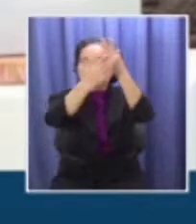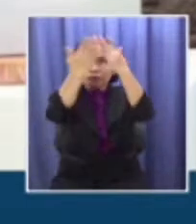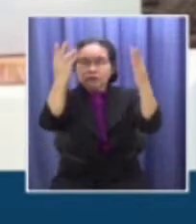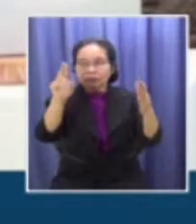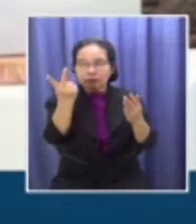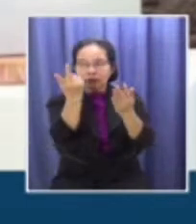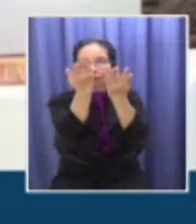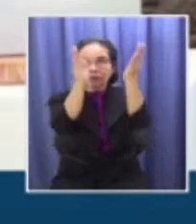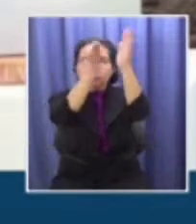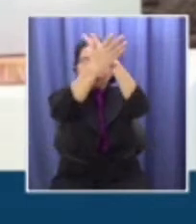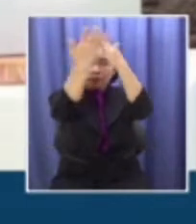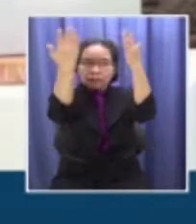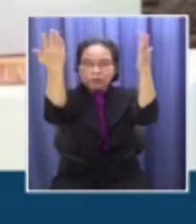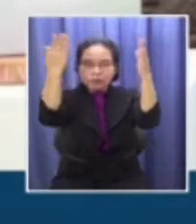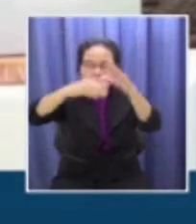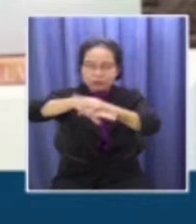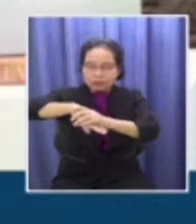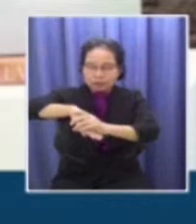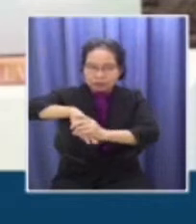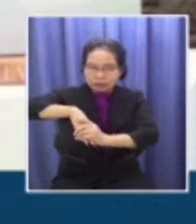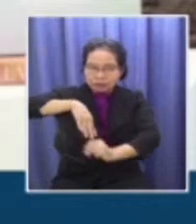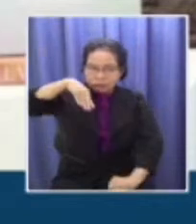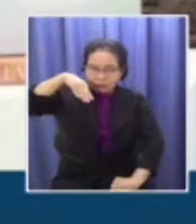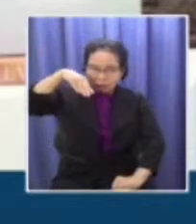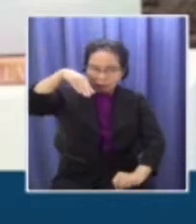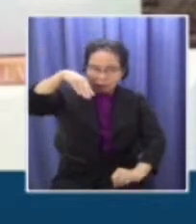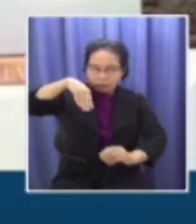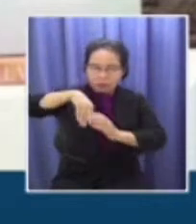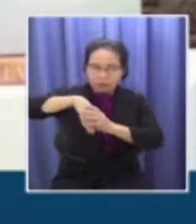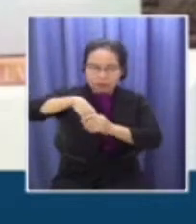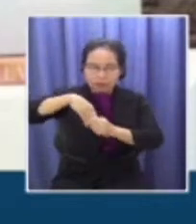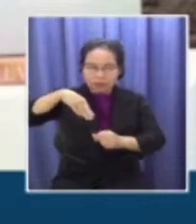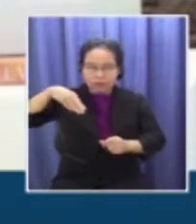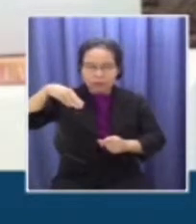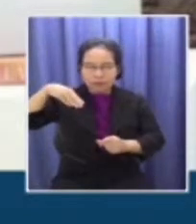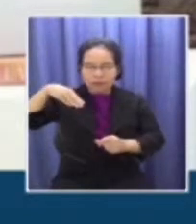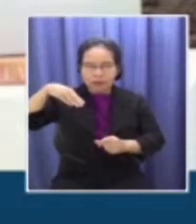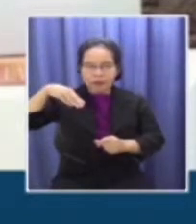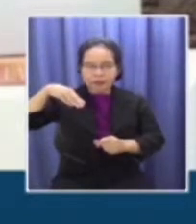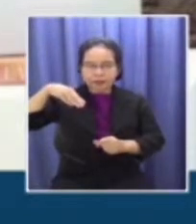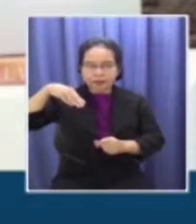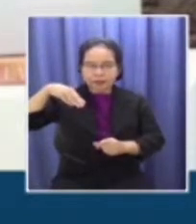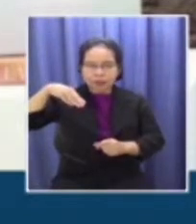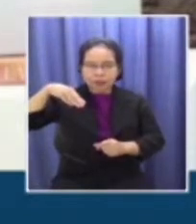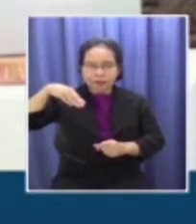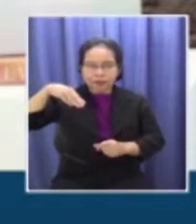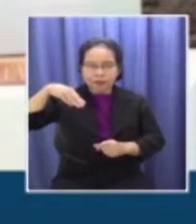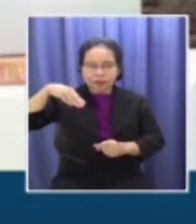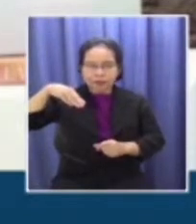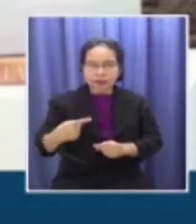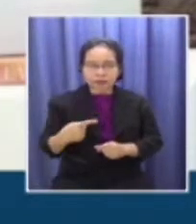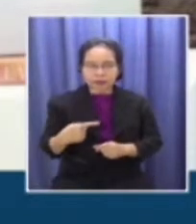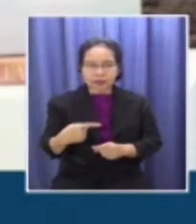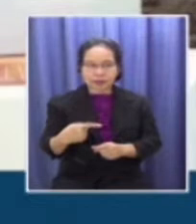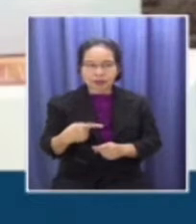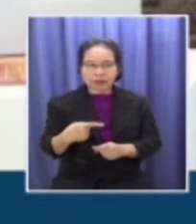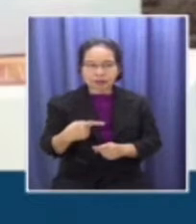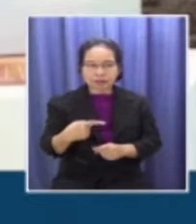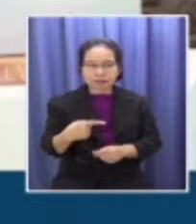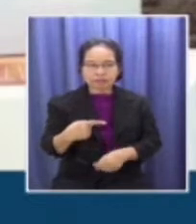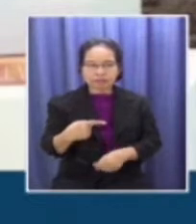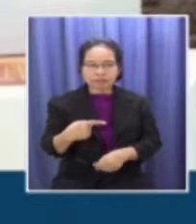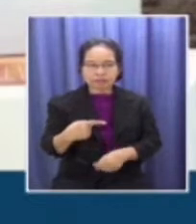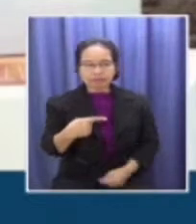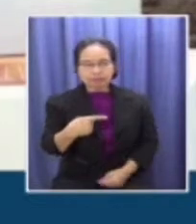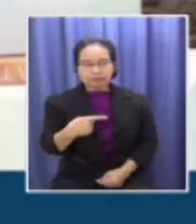a wohunu no ɛsoro wohunu wiem no ɛna yɛwɔ soro a ɛtɔ so 2. Na ɔsoro a ɛtɔ so